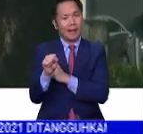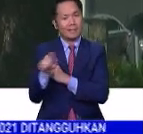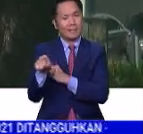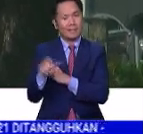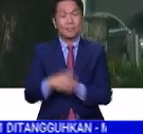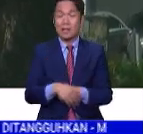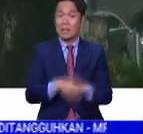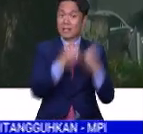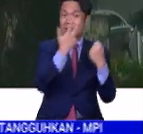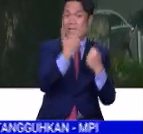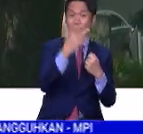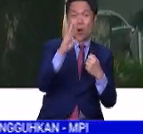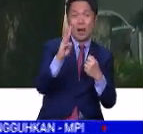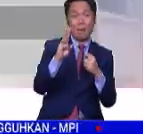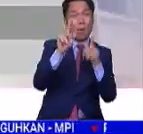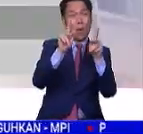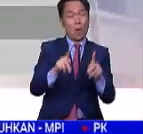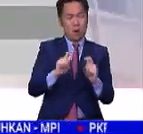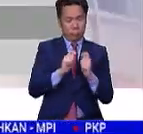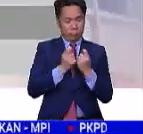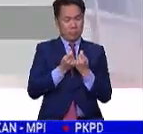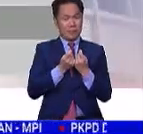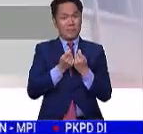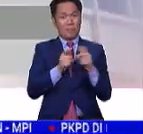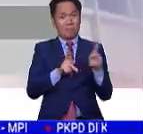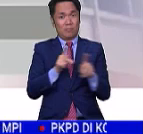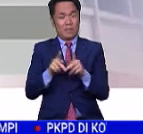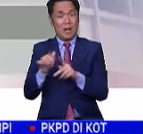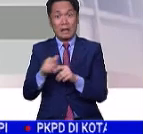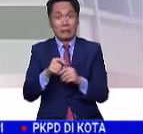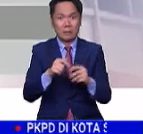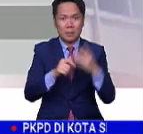hanya 36 anggota penguat kuasa untuk memantau